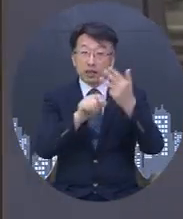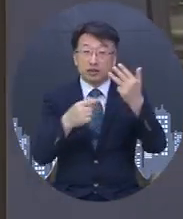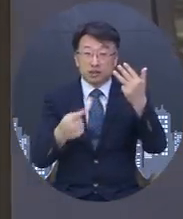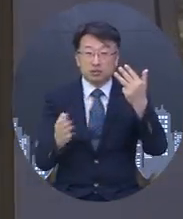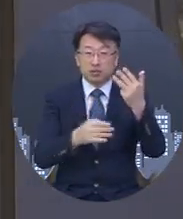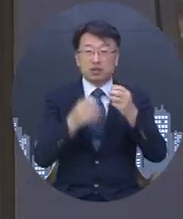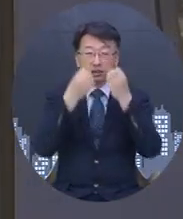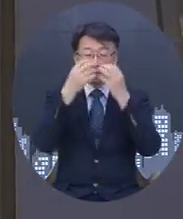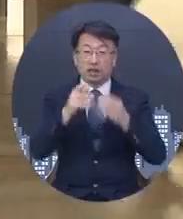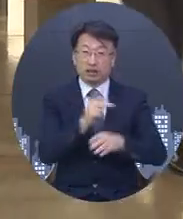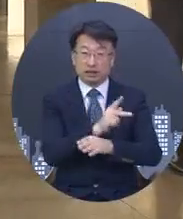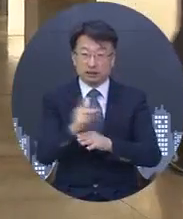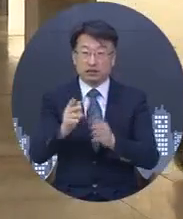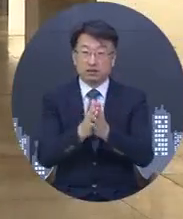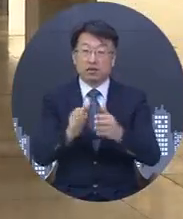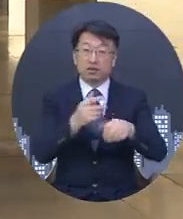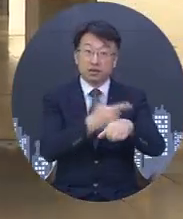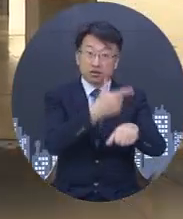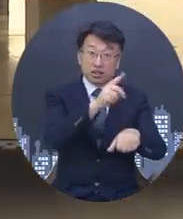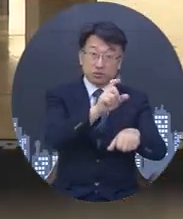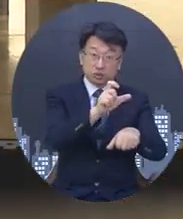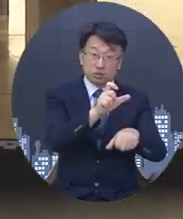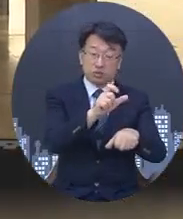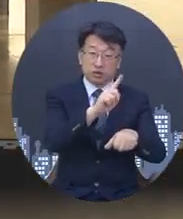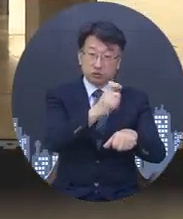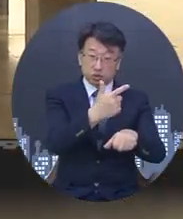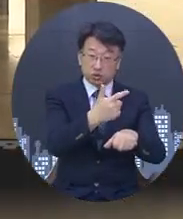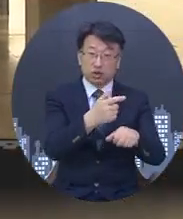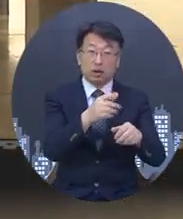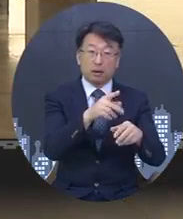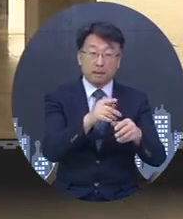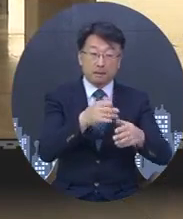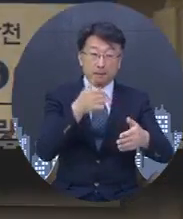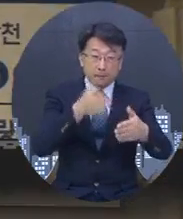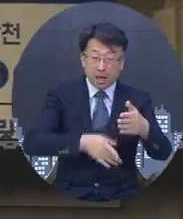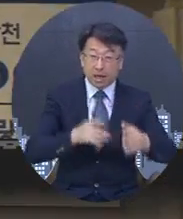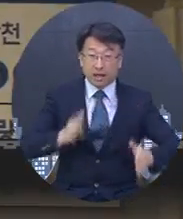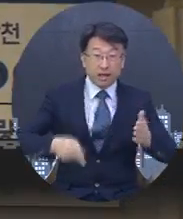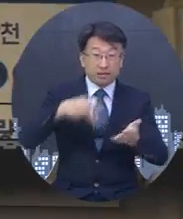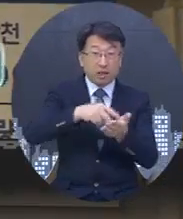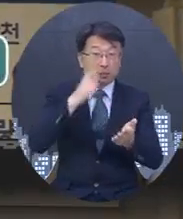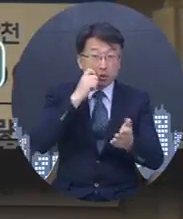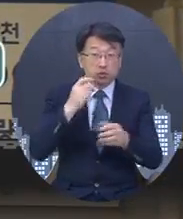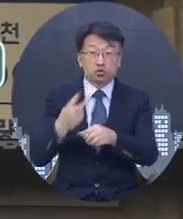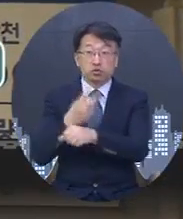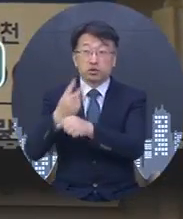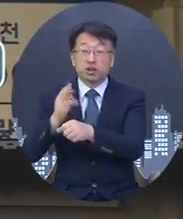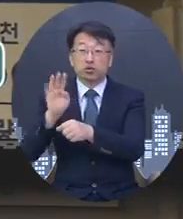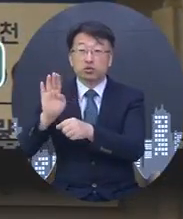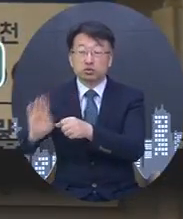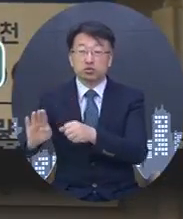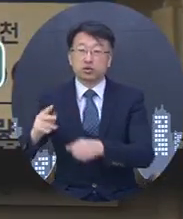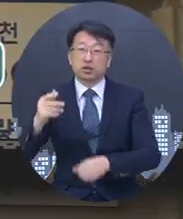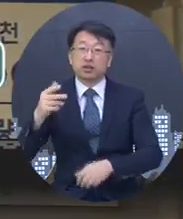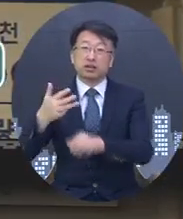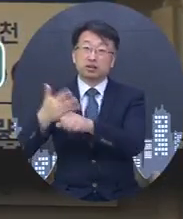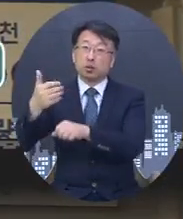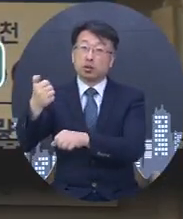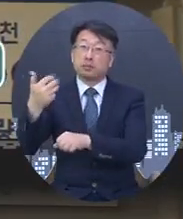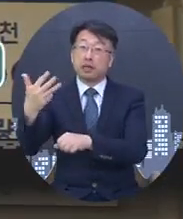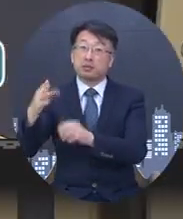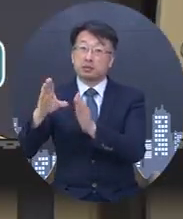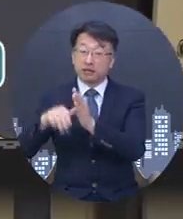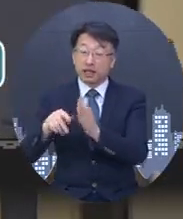고속열차입니다. 6시 16분 첫 차를 놓치면 2시간 40여 분 뒤인 8시 58분에야